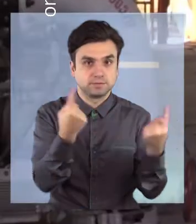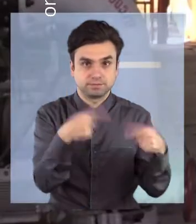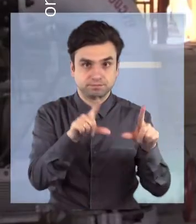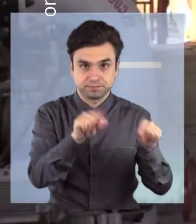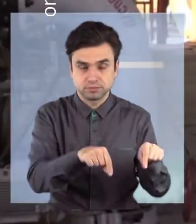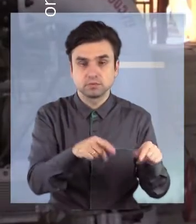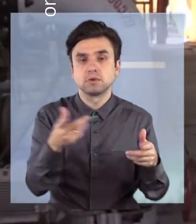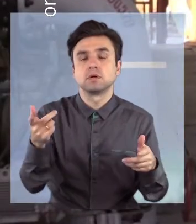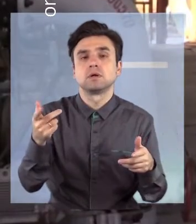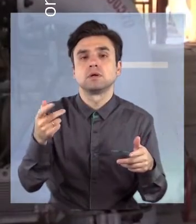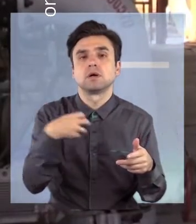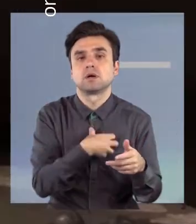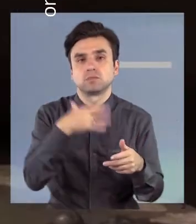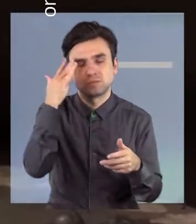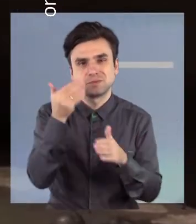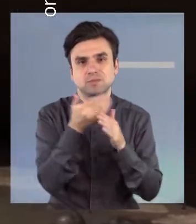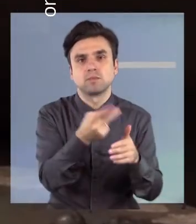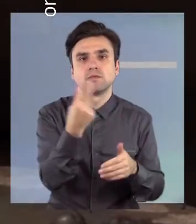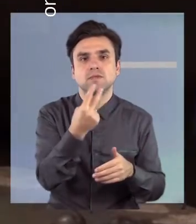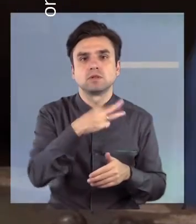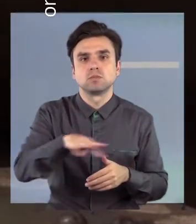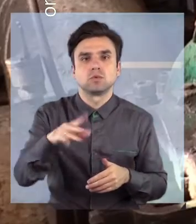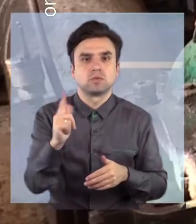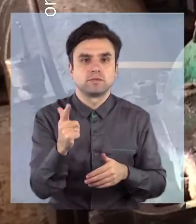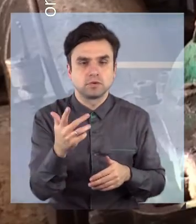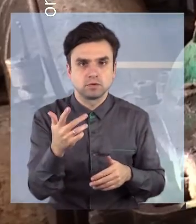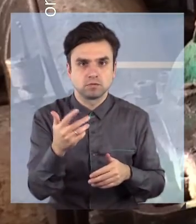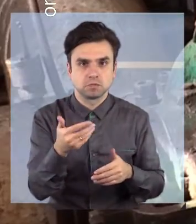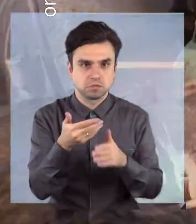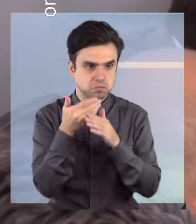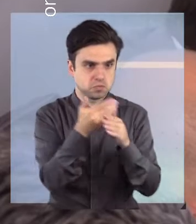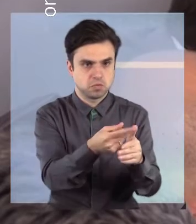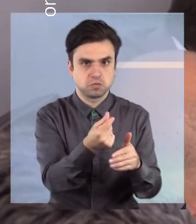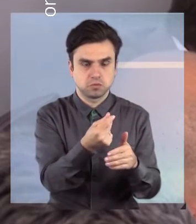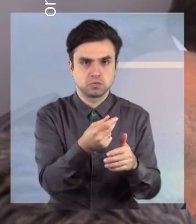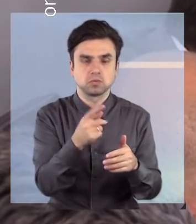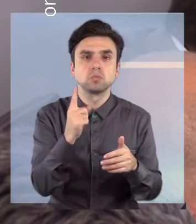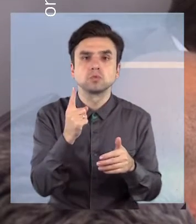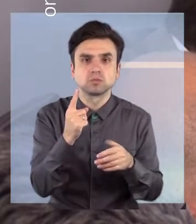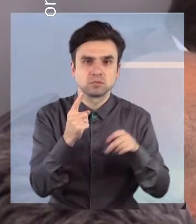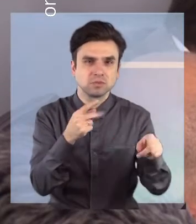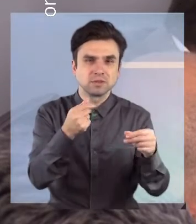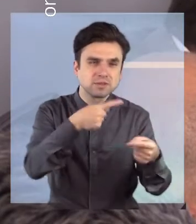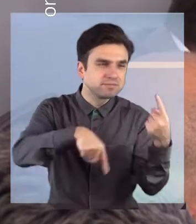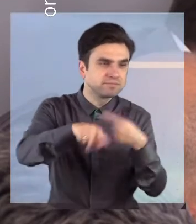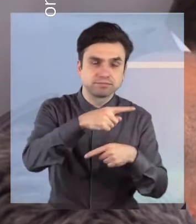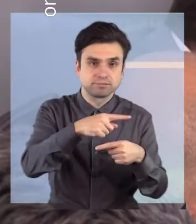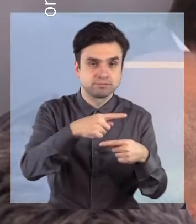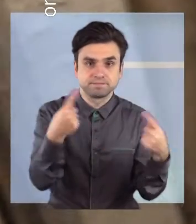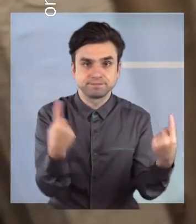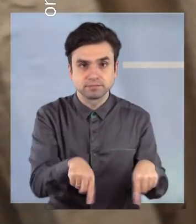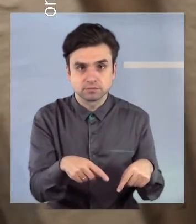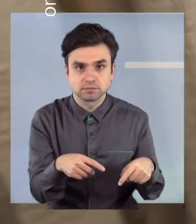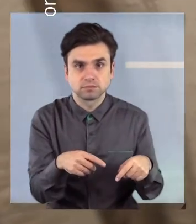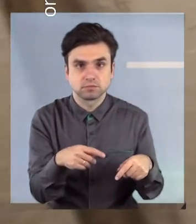гроші в інших галузях. Причиною такого донорства називають скрутний фінансовий стан підприємства. При цьому обговорити